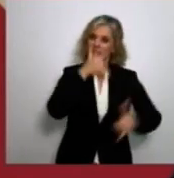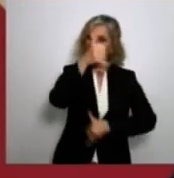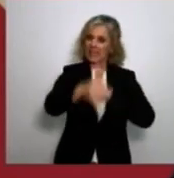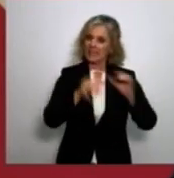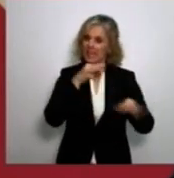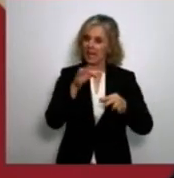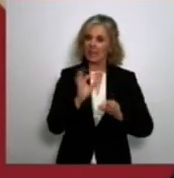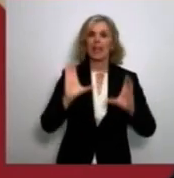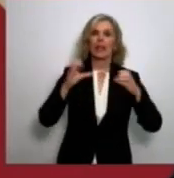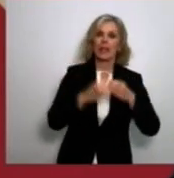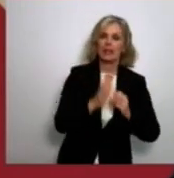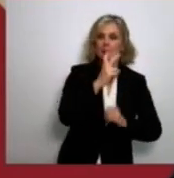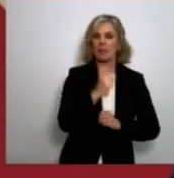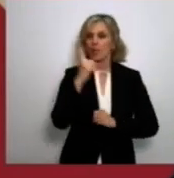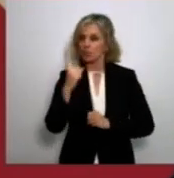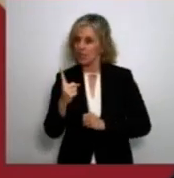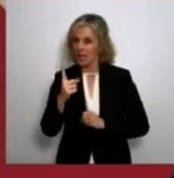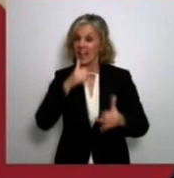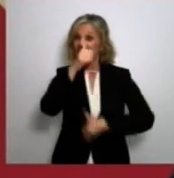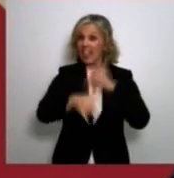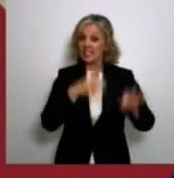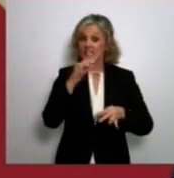κίνημα21.com, αλλά και στις δομές μας.